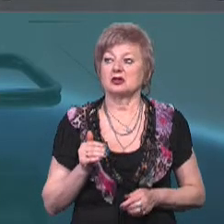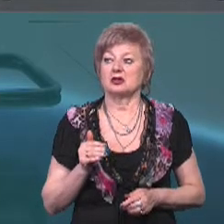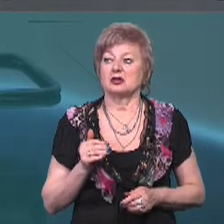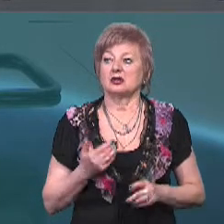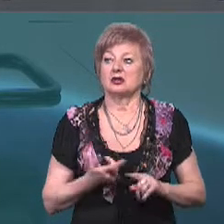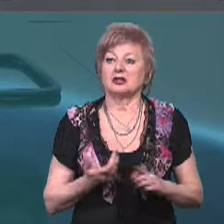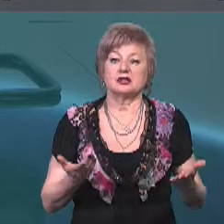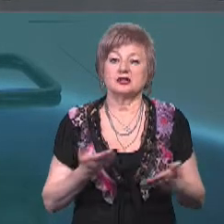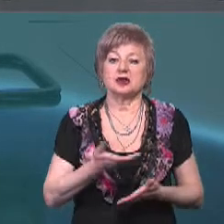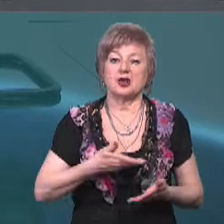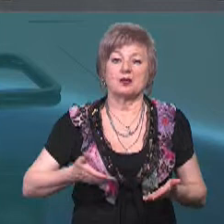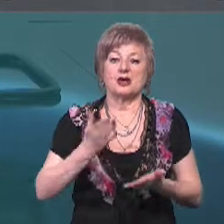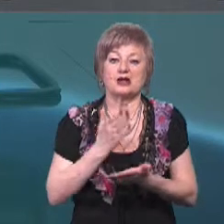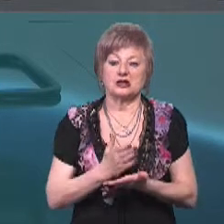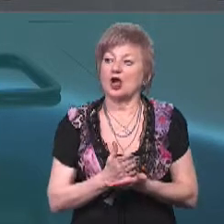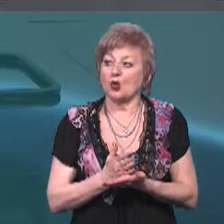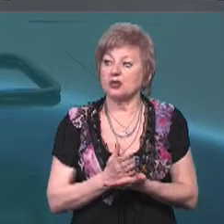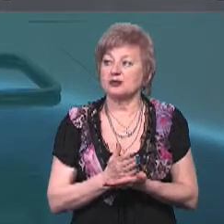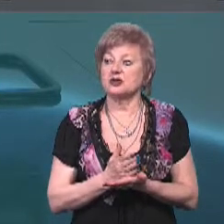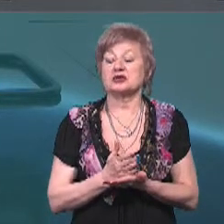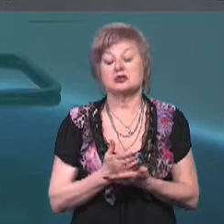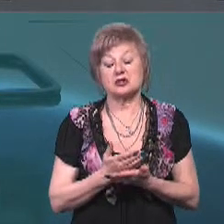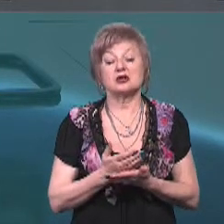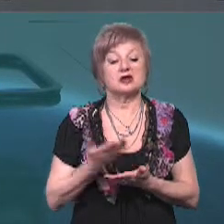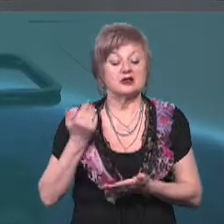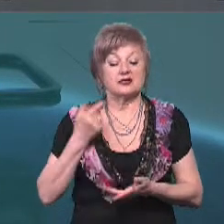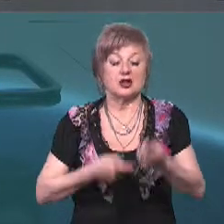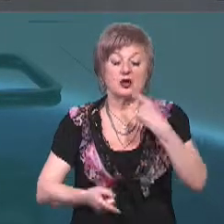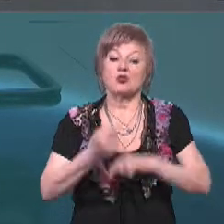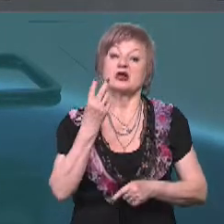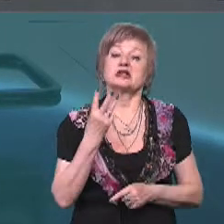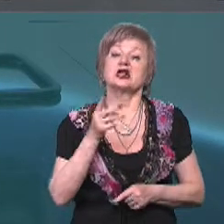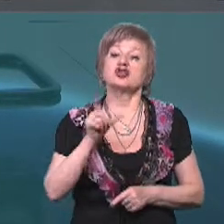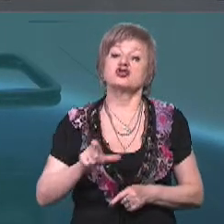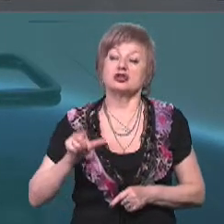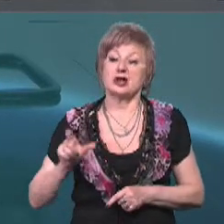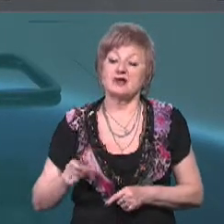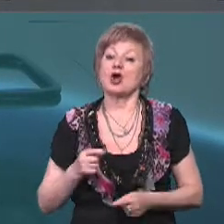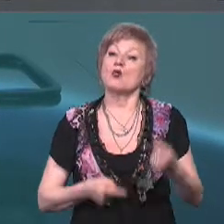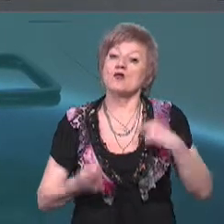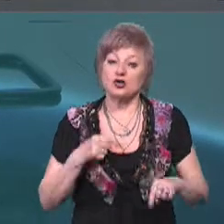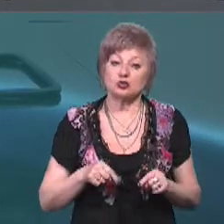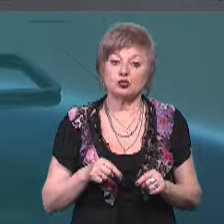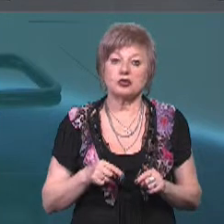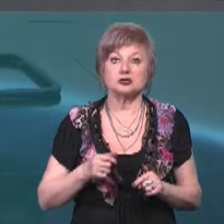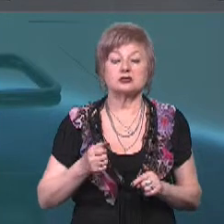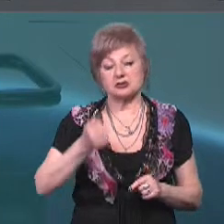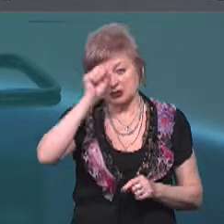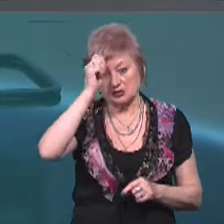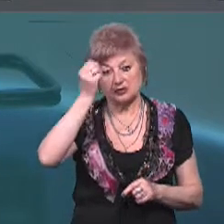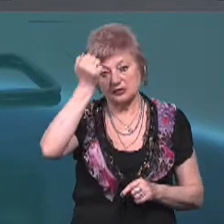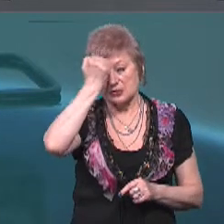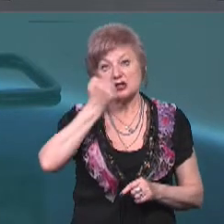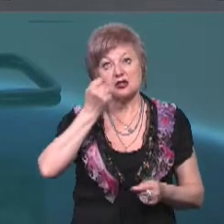зараз знаходиться в полоні. Нещодавно нам повернули, три людини було в полоні, вони повернулися. Дякувати Богові,